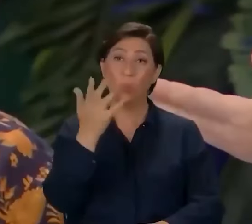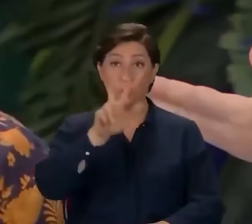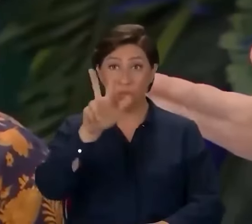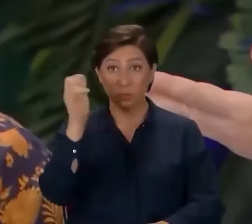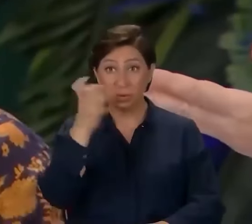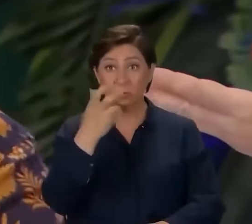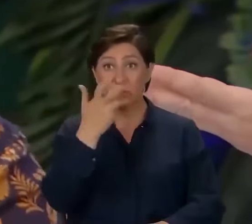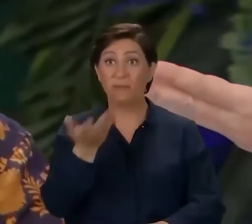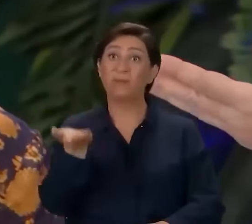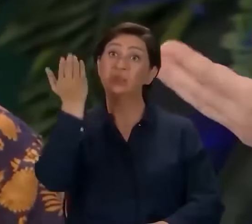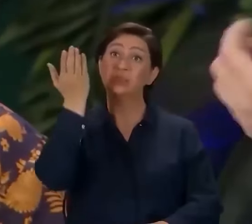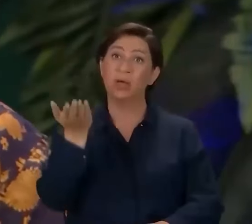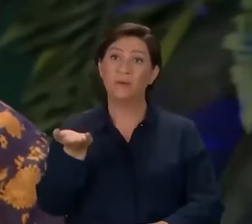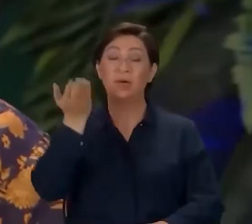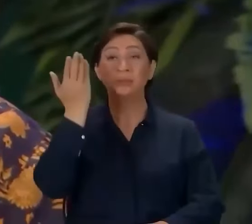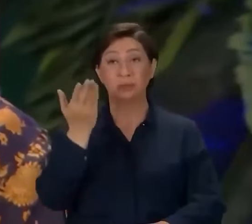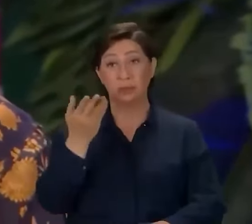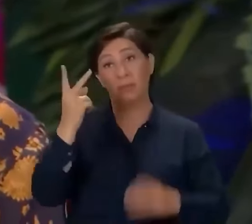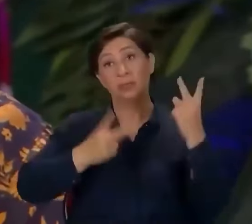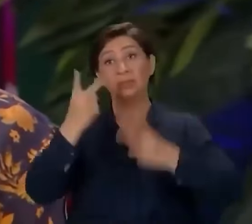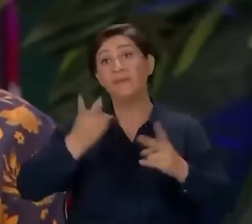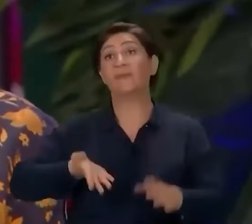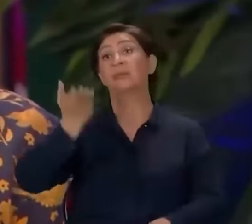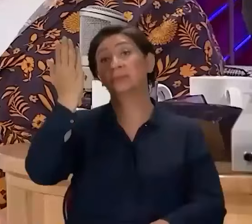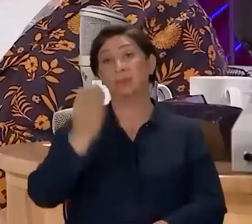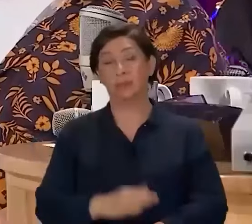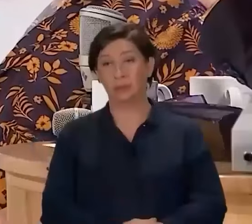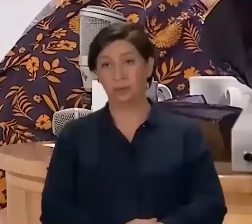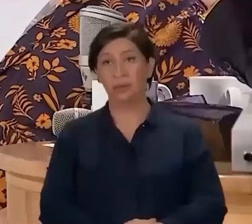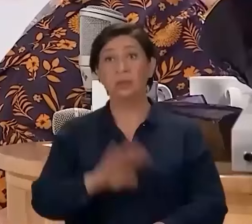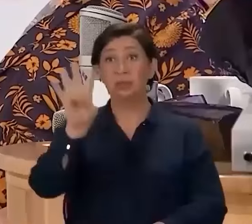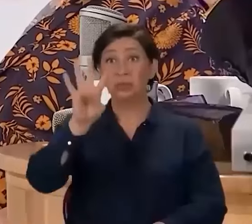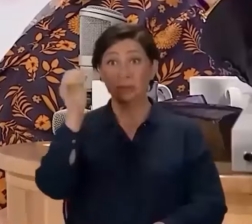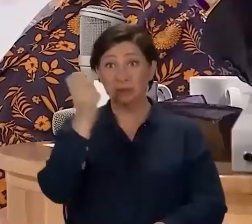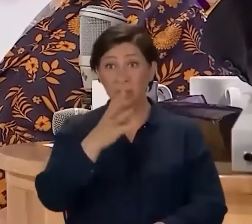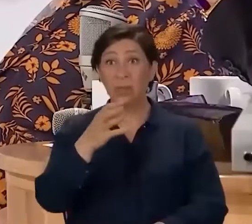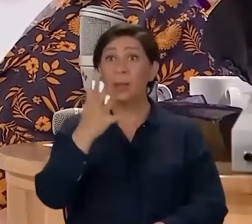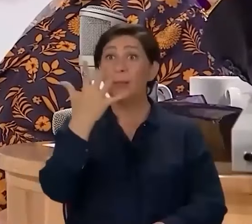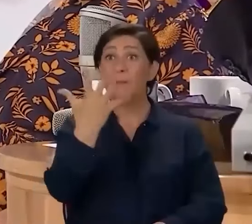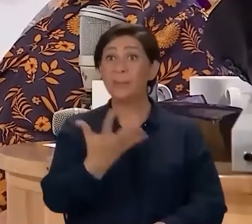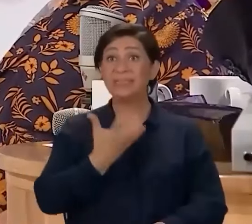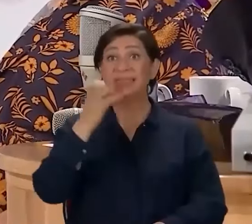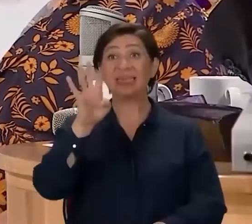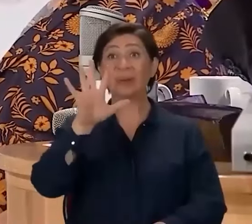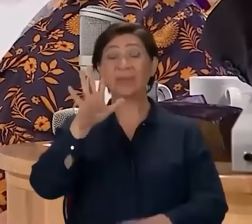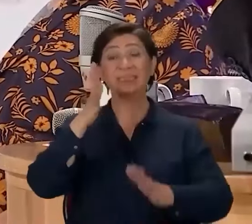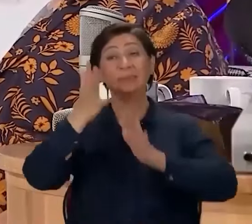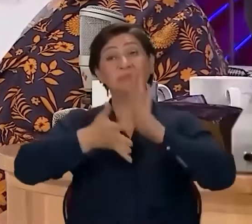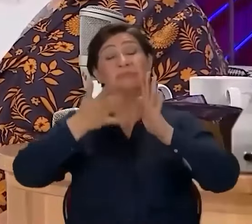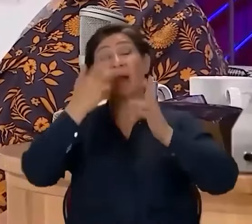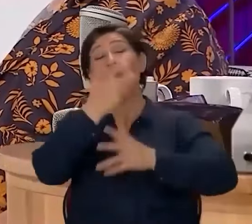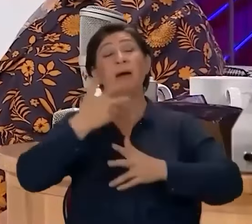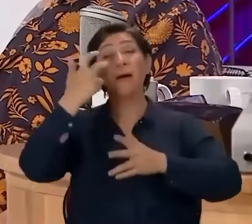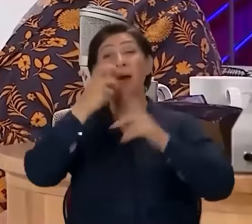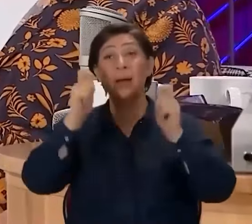tane söyler misin? Fazla geçiyor. Yapma ya. Tabii. Oo. Mesela 40 tane söyler misin? 5 saat 45 dakika kaldığımı biliyorum sahnede.